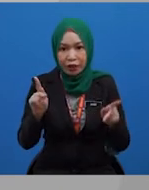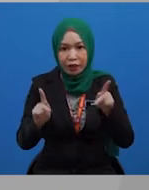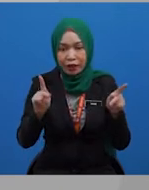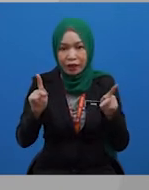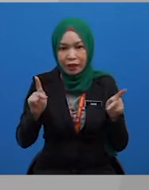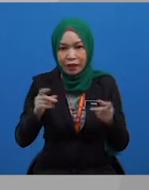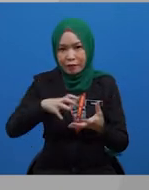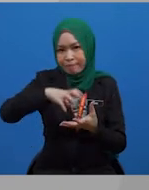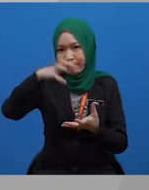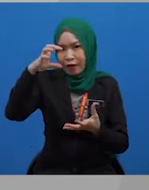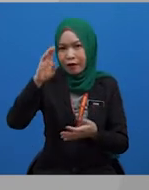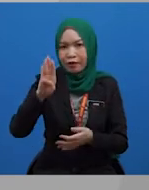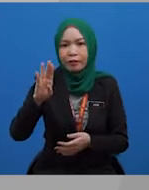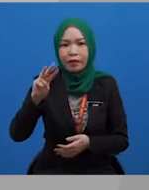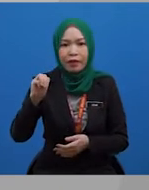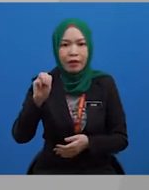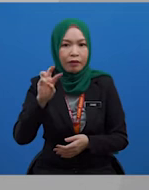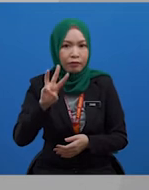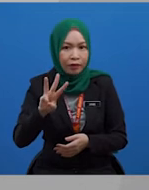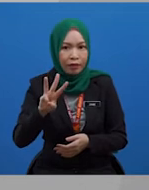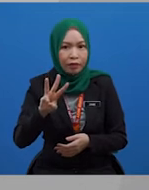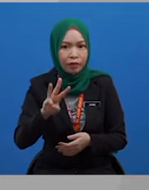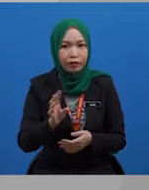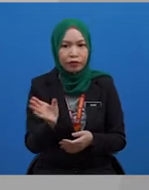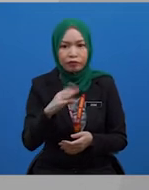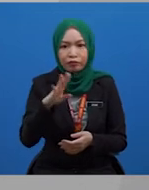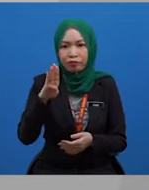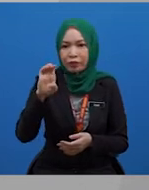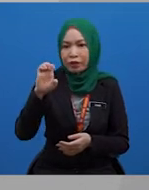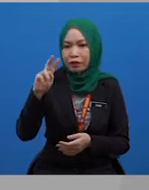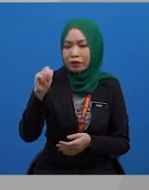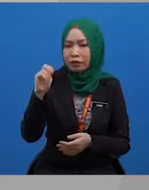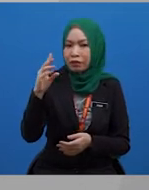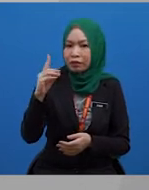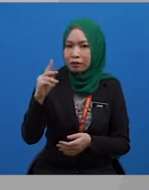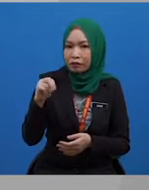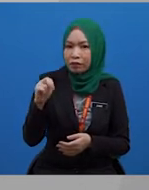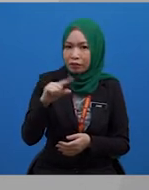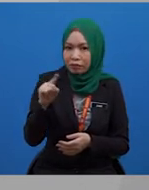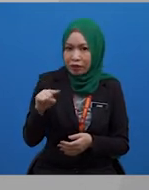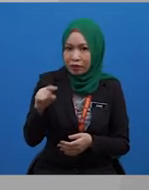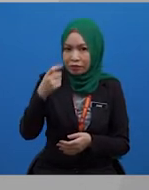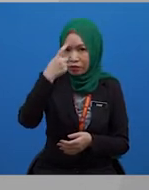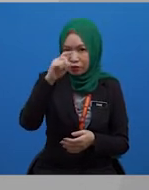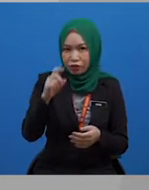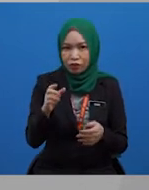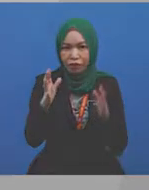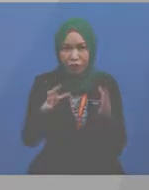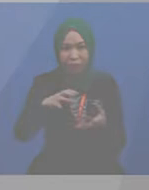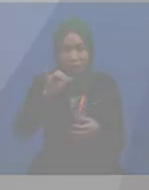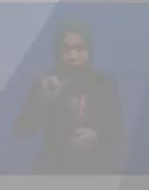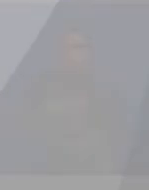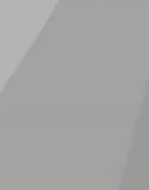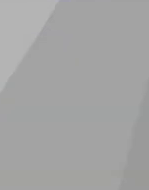contohnya, kereta mewah G disasar pada kumpulan pengguna kategori yang berpendapatan tinggi.